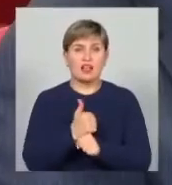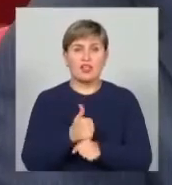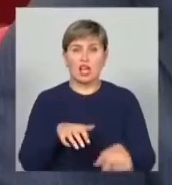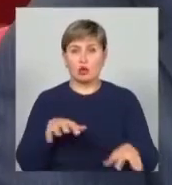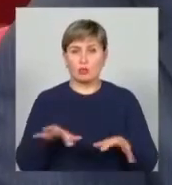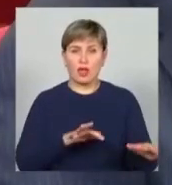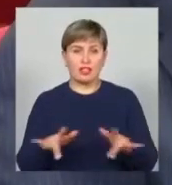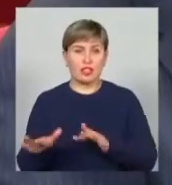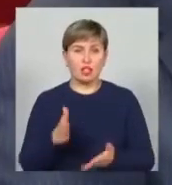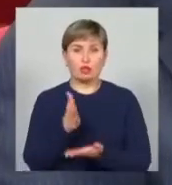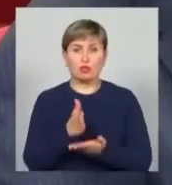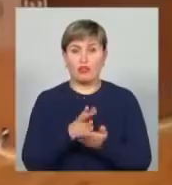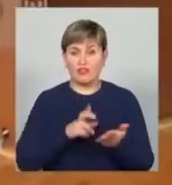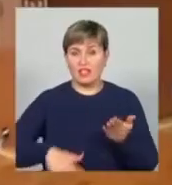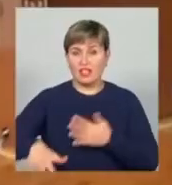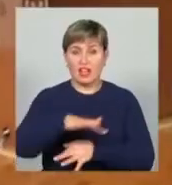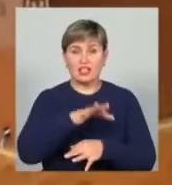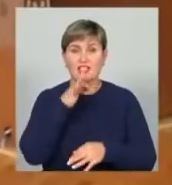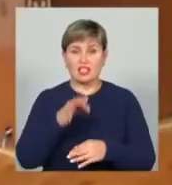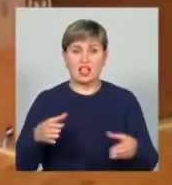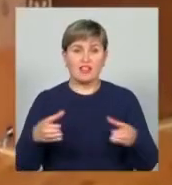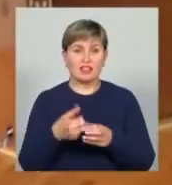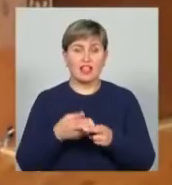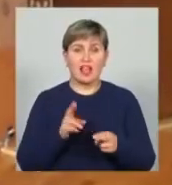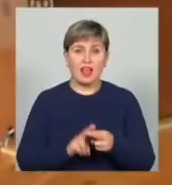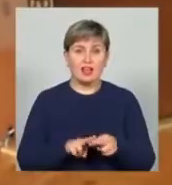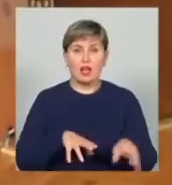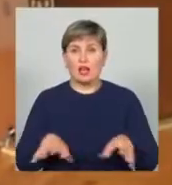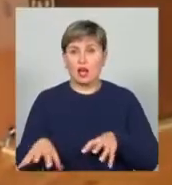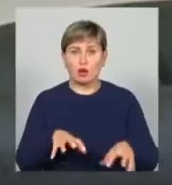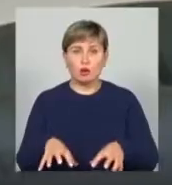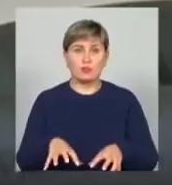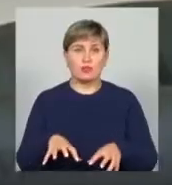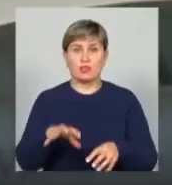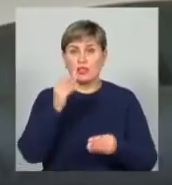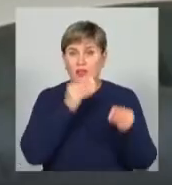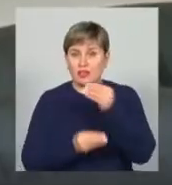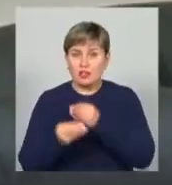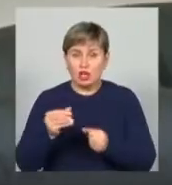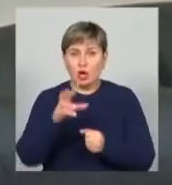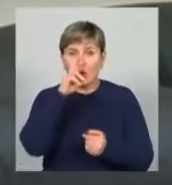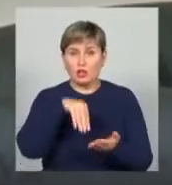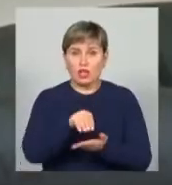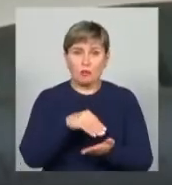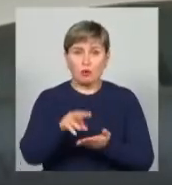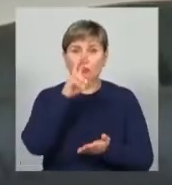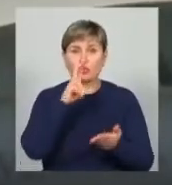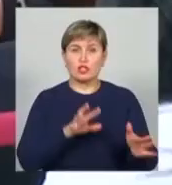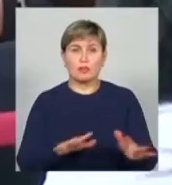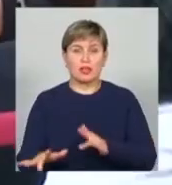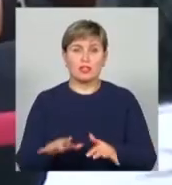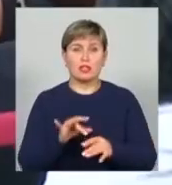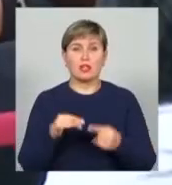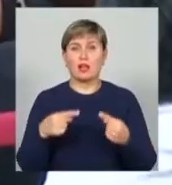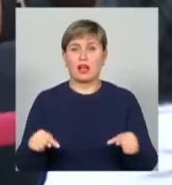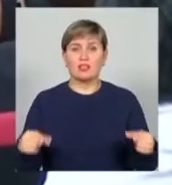действия, существующие в стране, отметили в агентстве. Это бытовая коррупция, непрозрачность госзакупок, бюджетных процессов и не